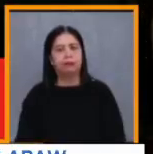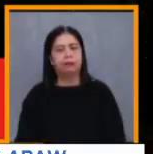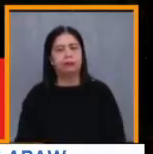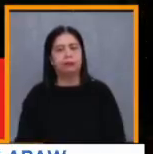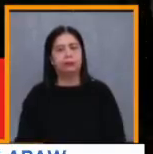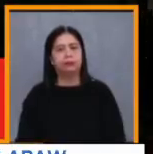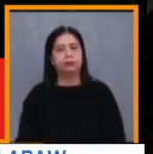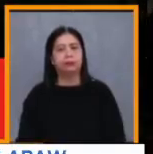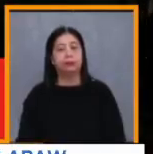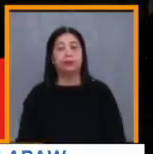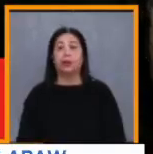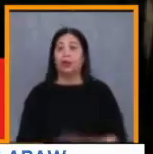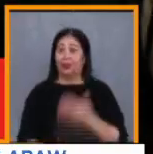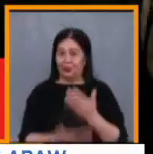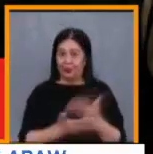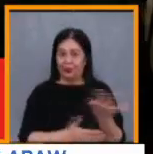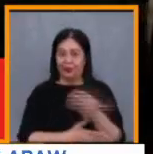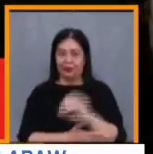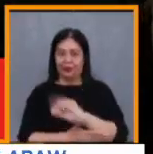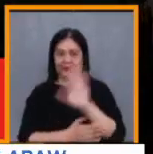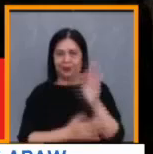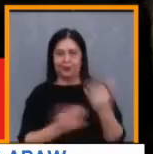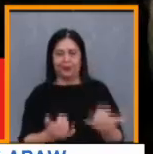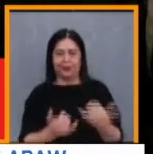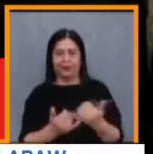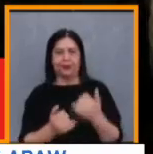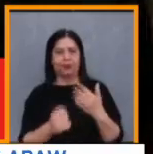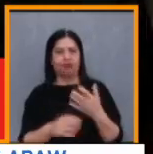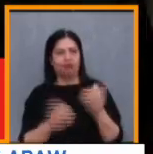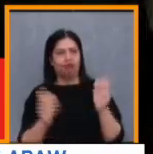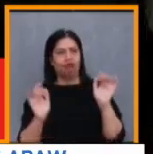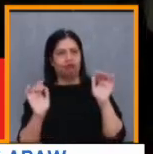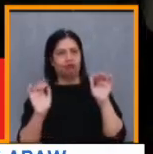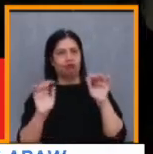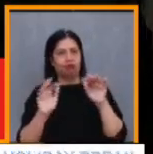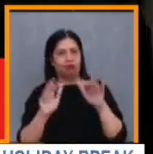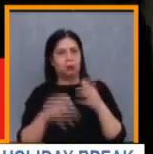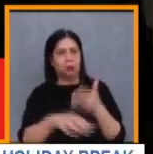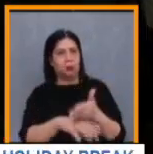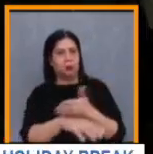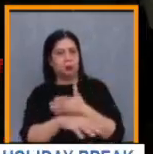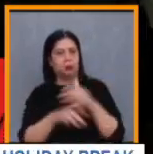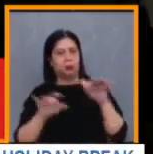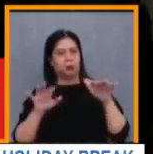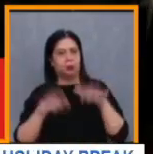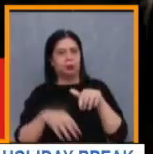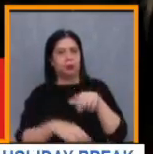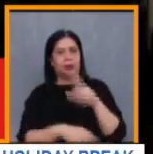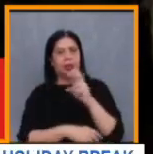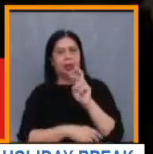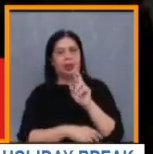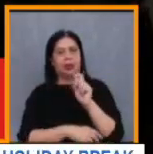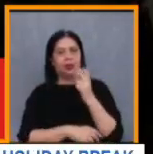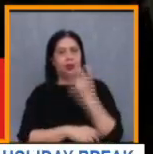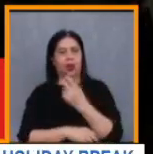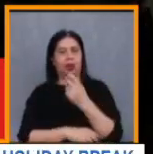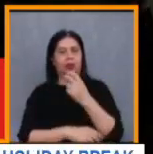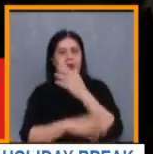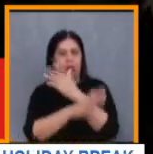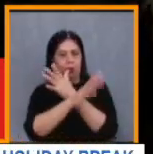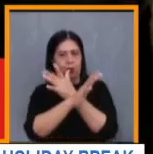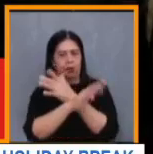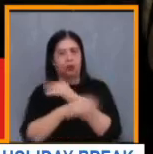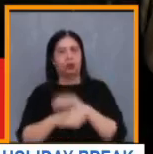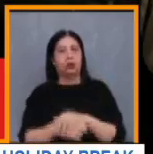good morning. Sa mga oras na ito, unti-unti nang dumadami ang mga pasahero rito sa LRT1 Monumento Station kung saan